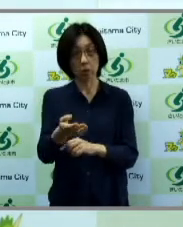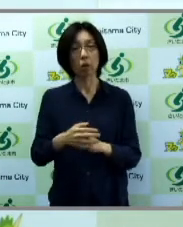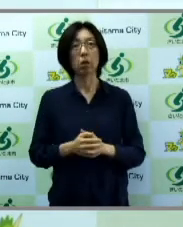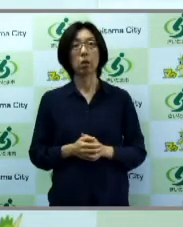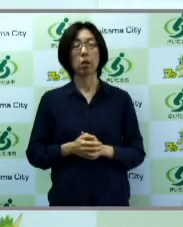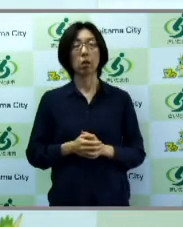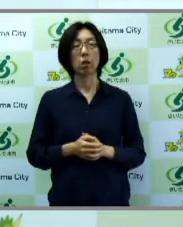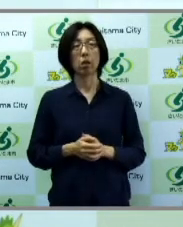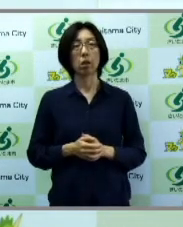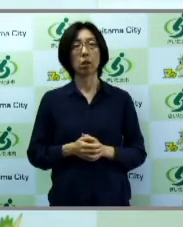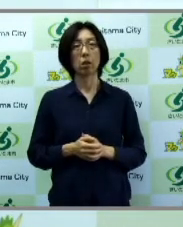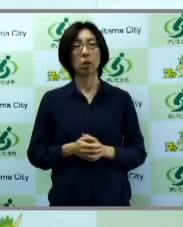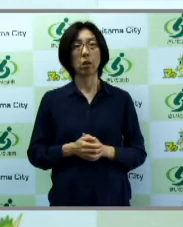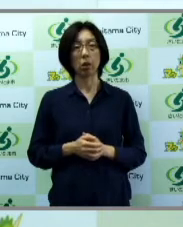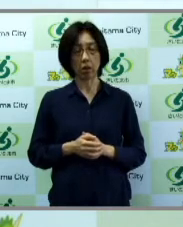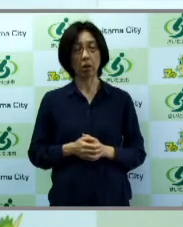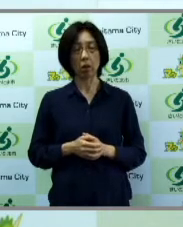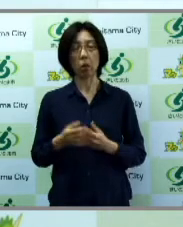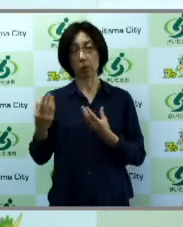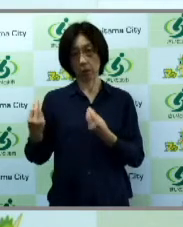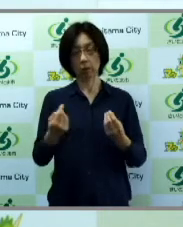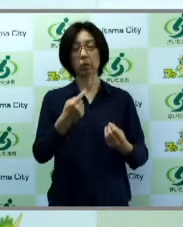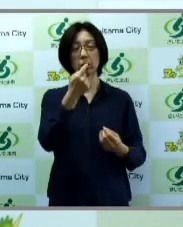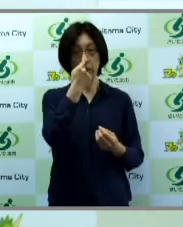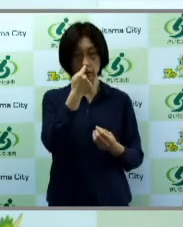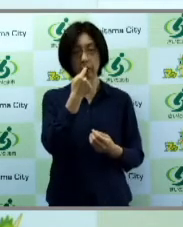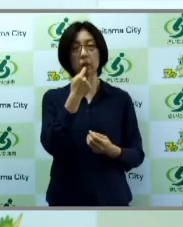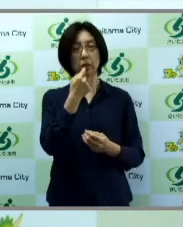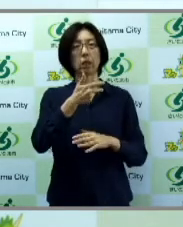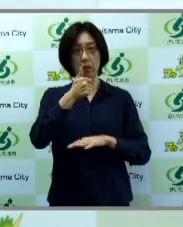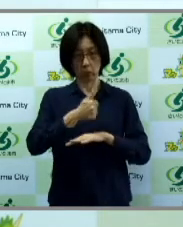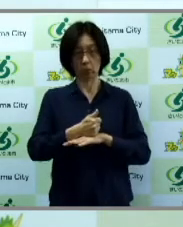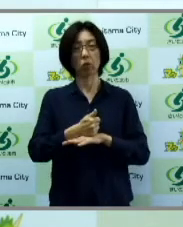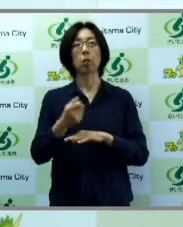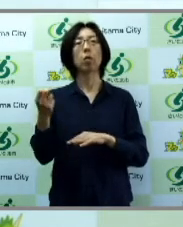私であったり、あるいはそのチームのリーダーであります、